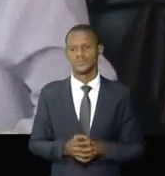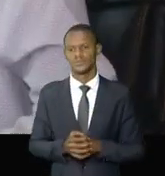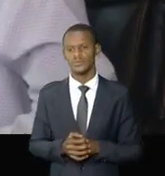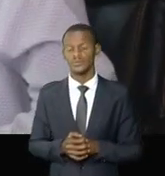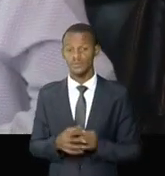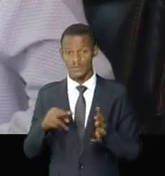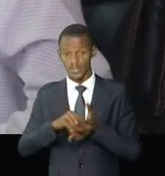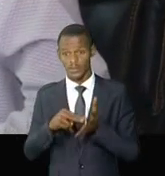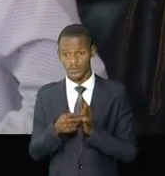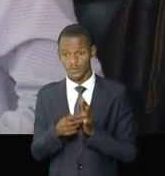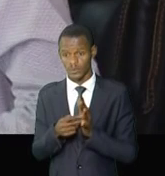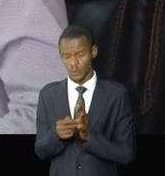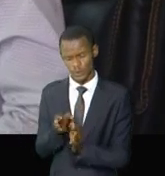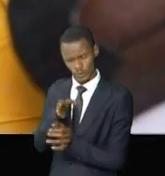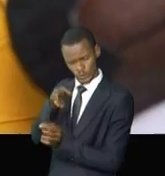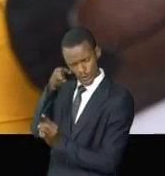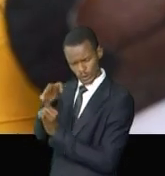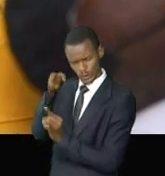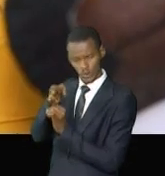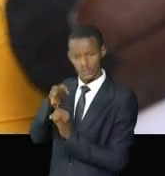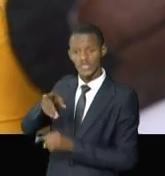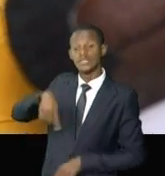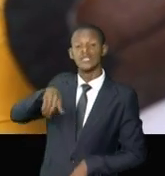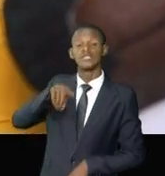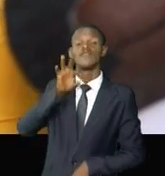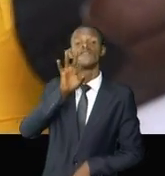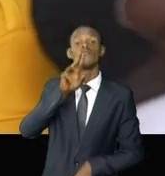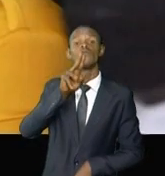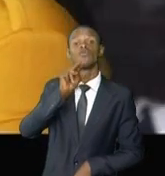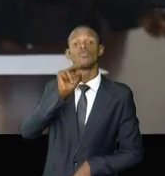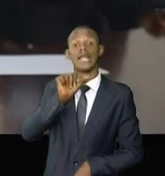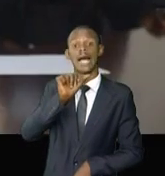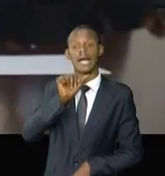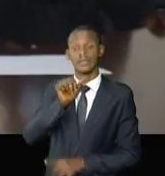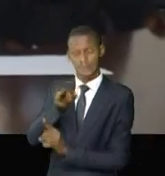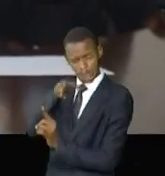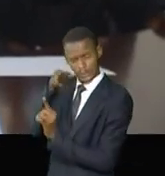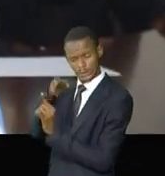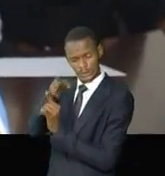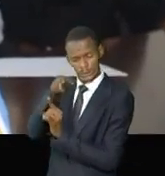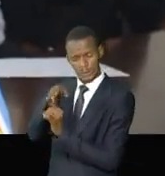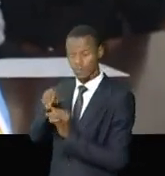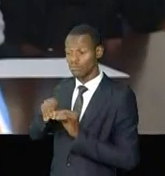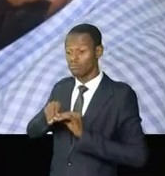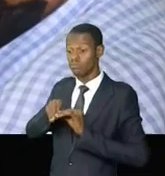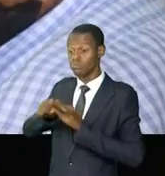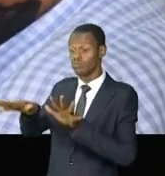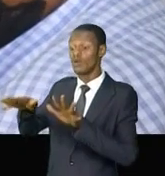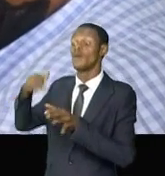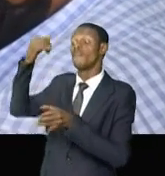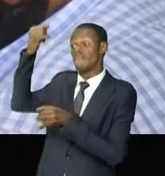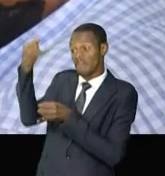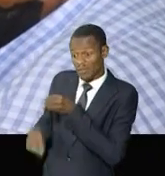concentration sur la Founa afin de faire un travail fouillé et efficace avant de se rendre dans d'autres districts de la